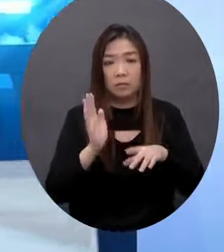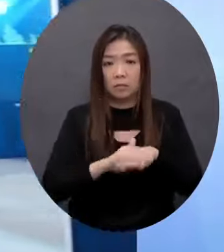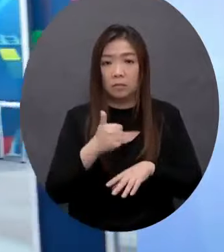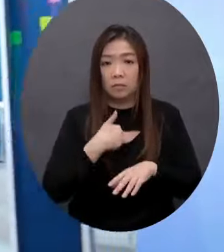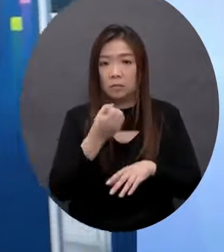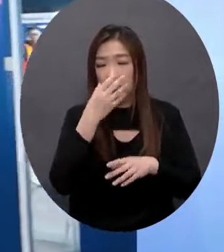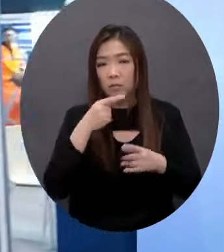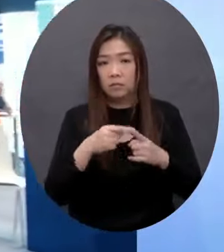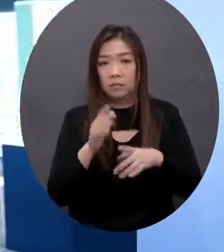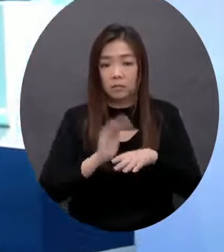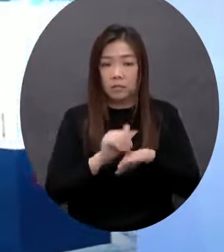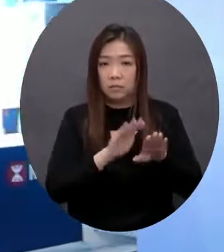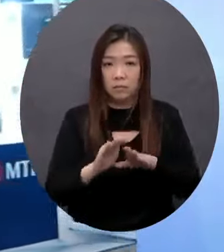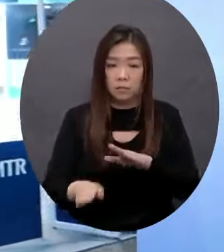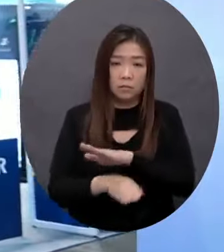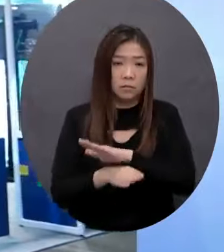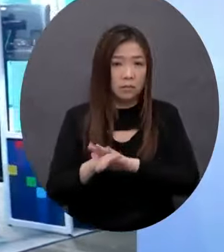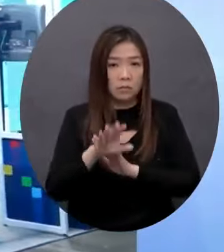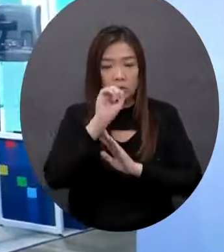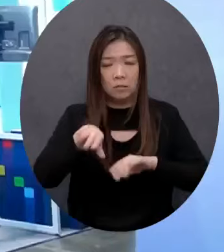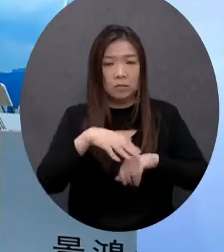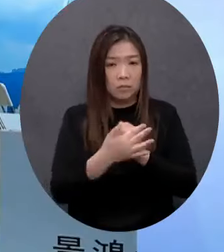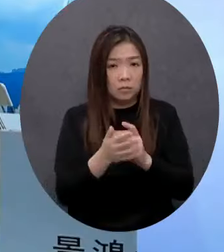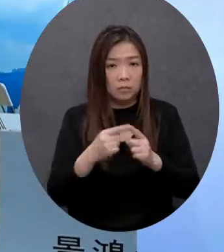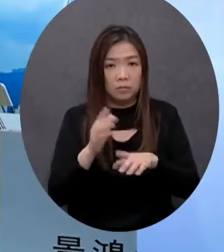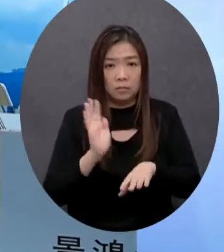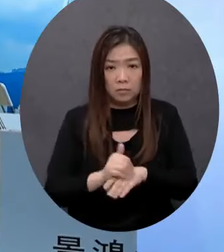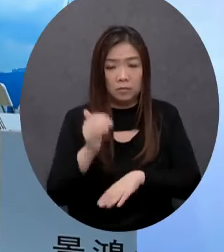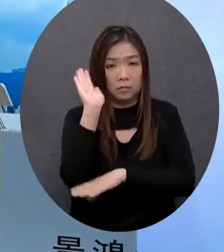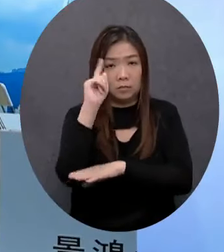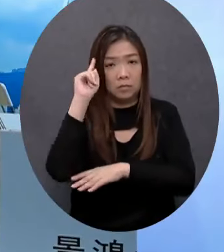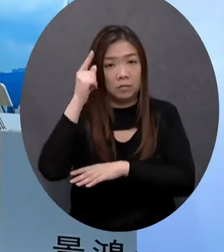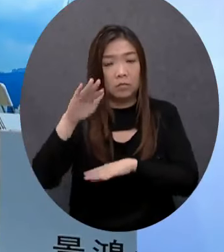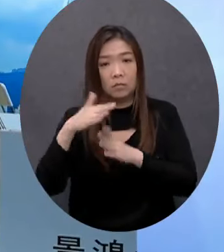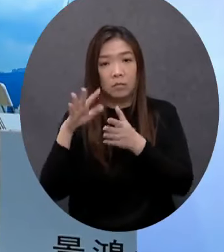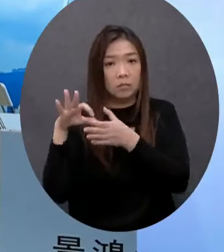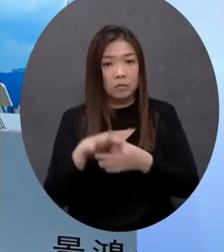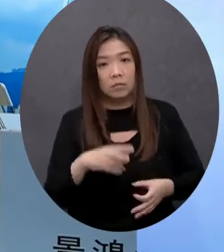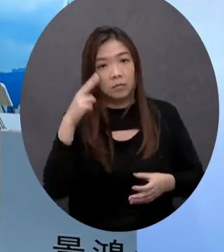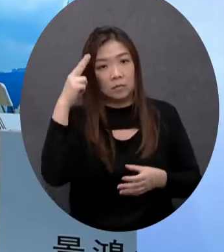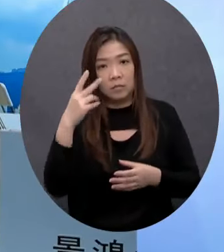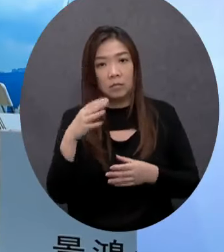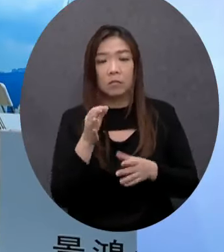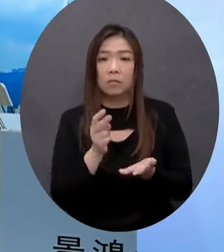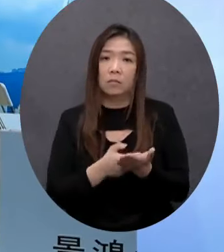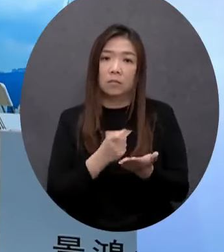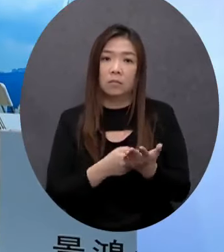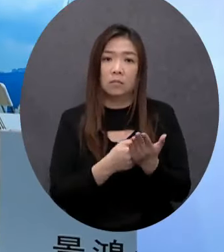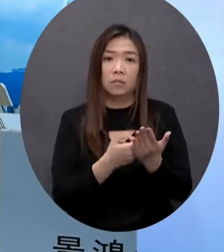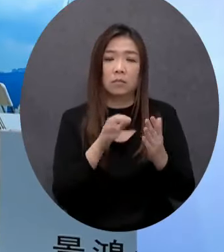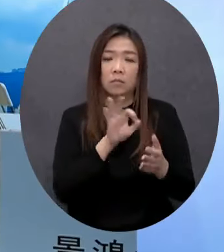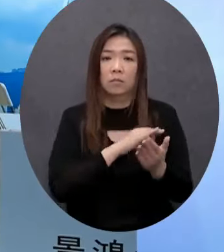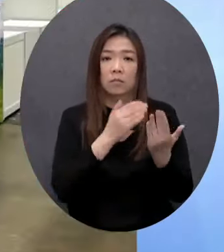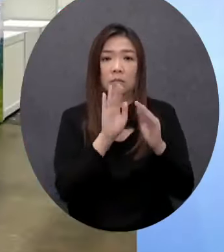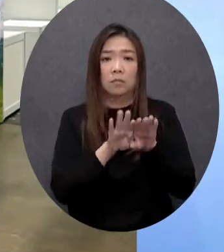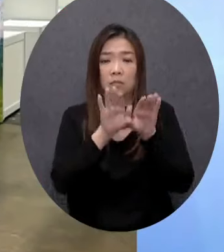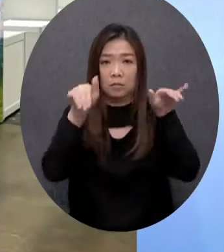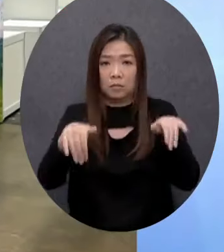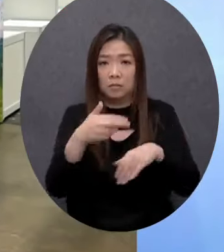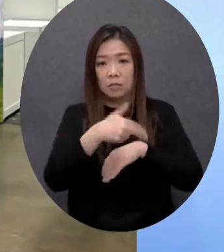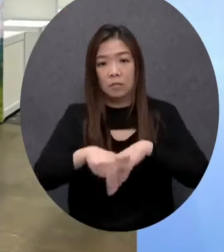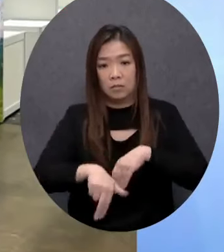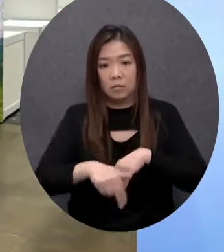服务办公室说，香港全球人才高峰会听日开始1年2日在会展举行，期间同步举办机遇